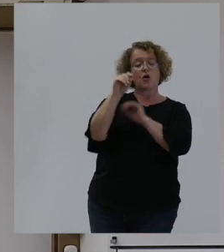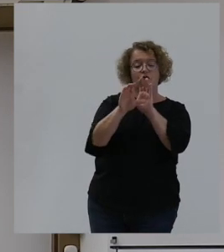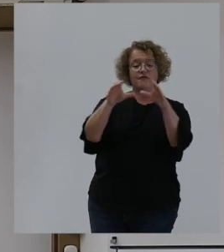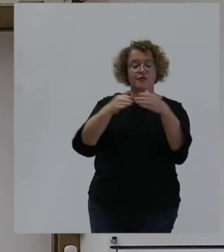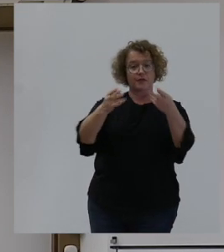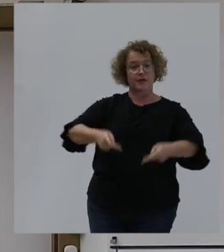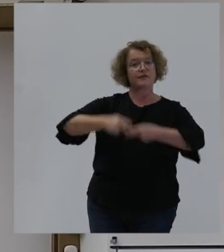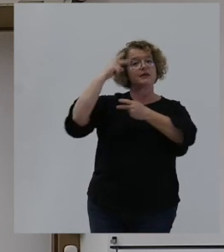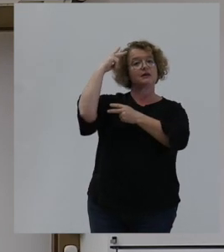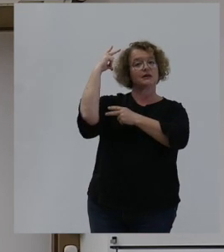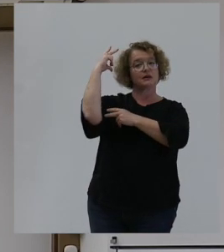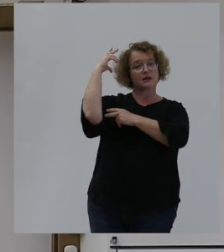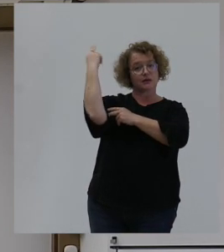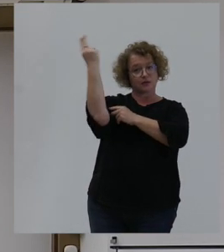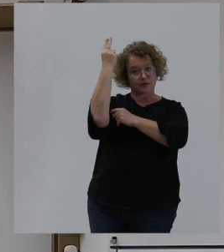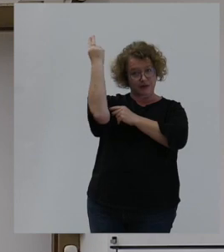formation et vie universitaire.